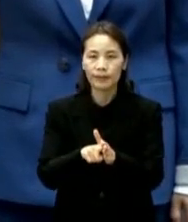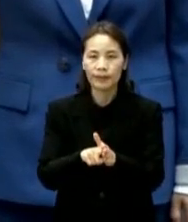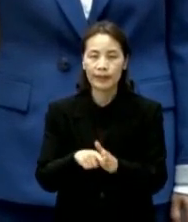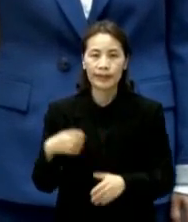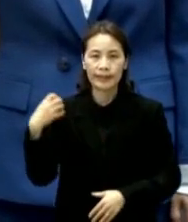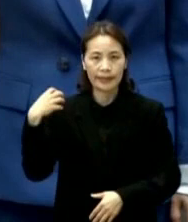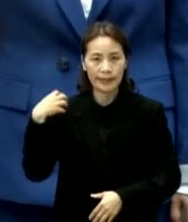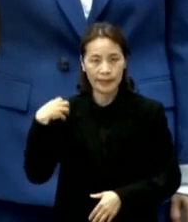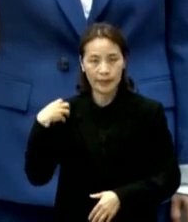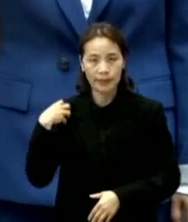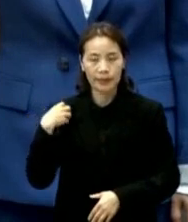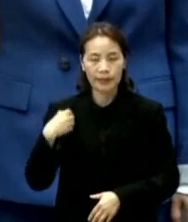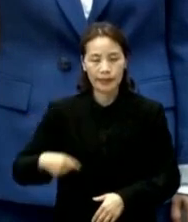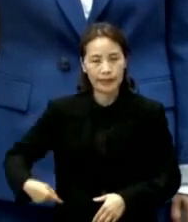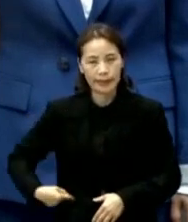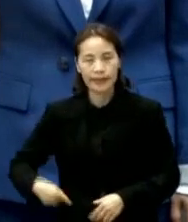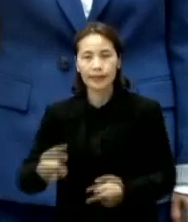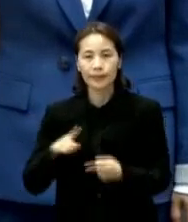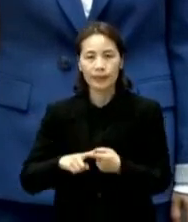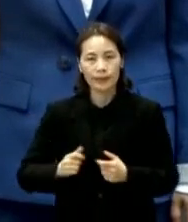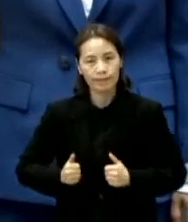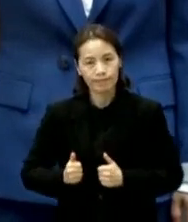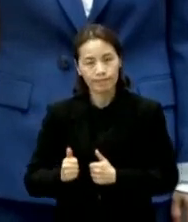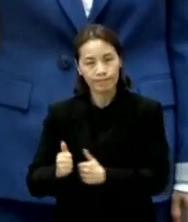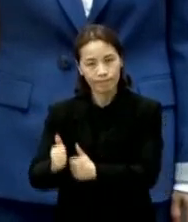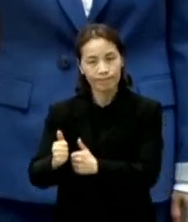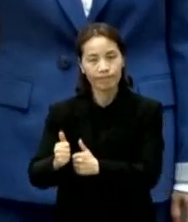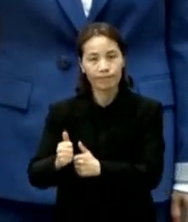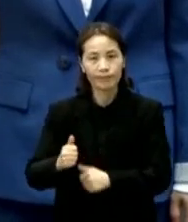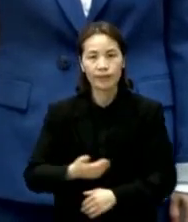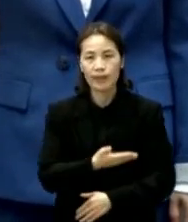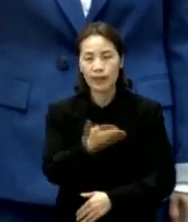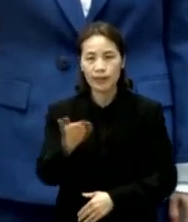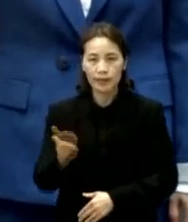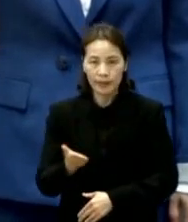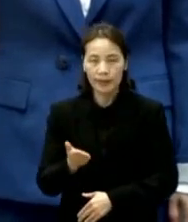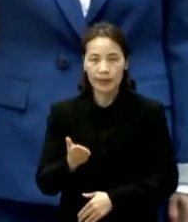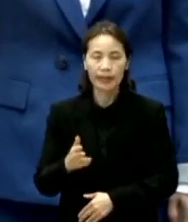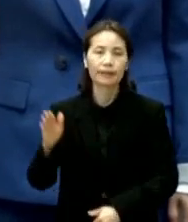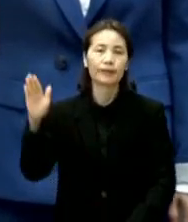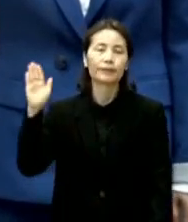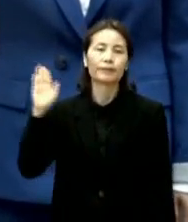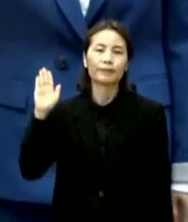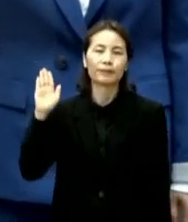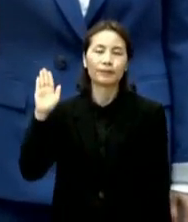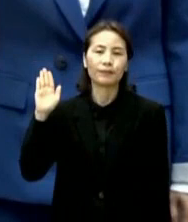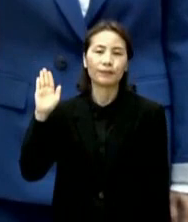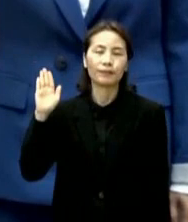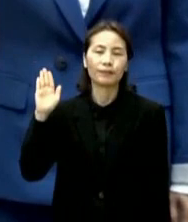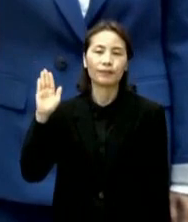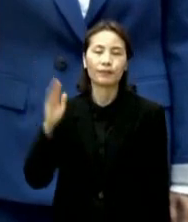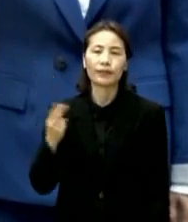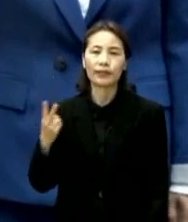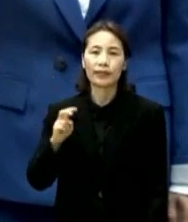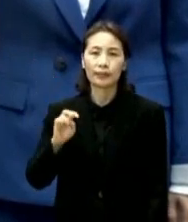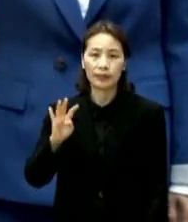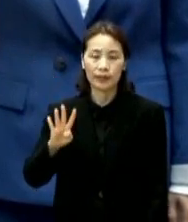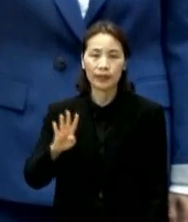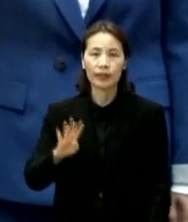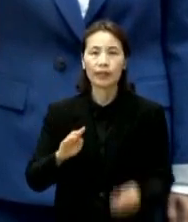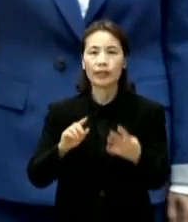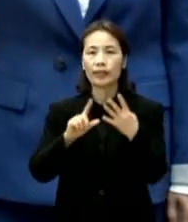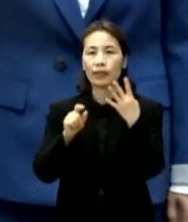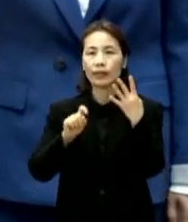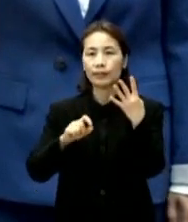직무를 양심에 따라 성실히 수행할 것을 주민 앞에 엄숙히 선서합니다. 2024년